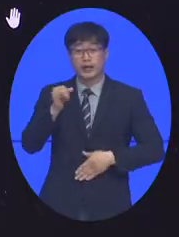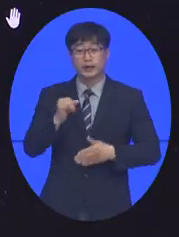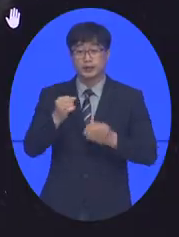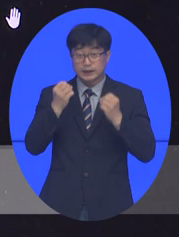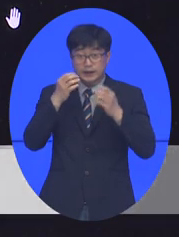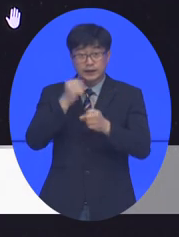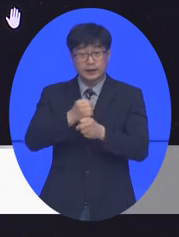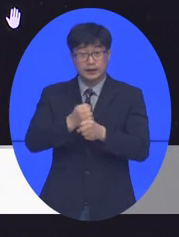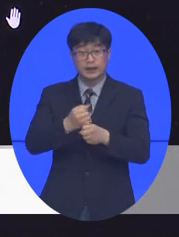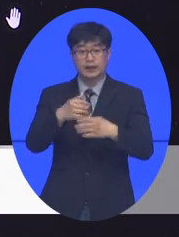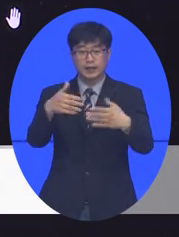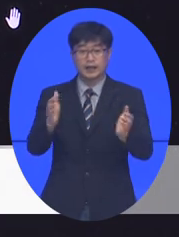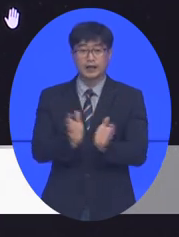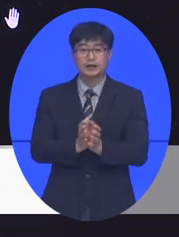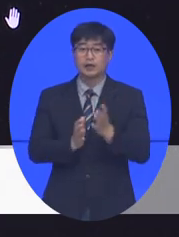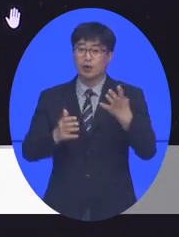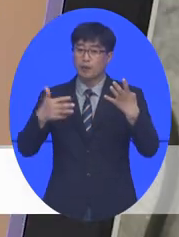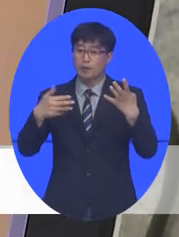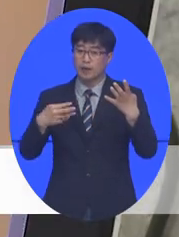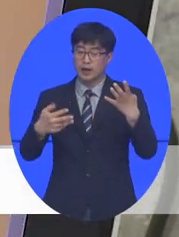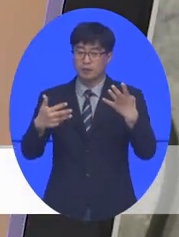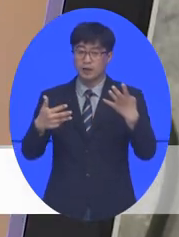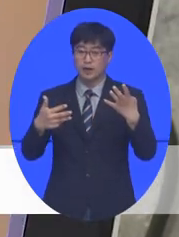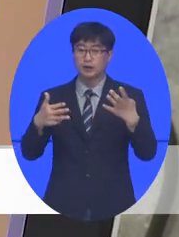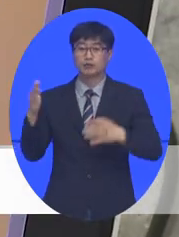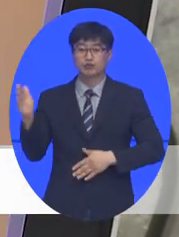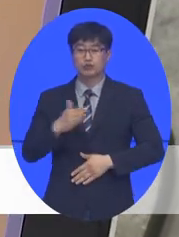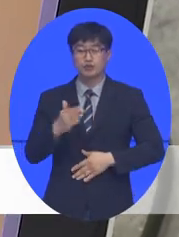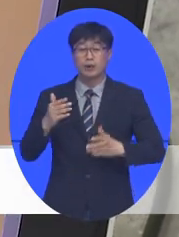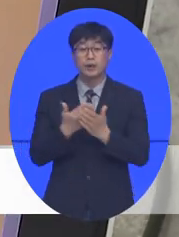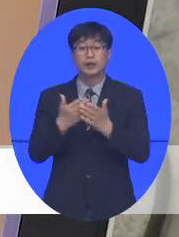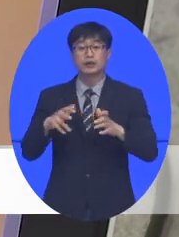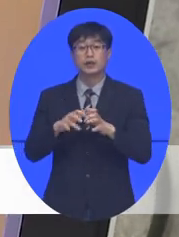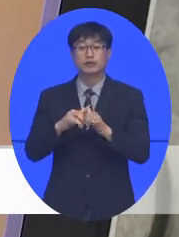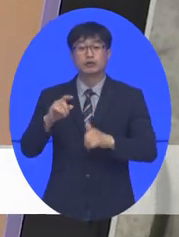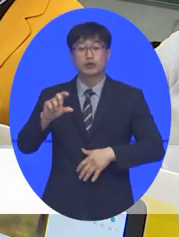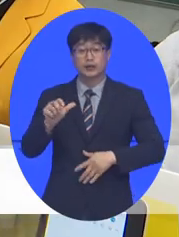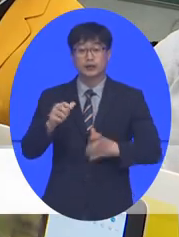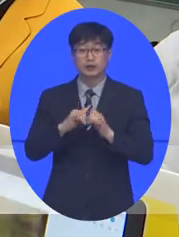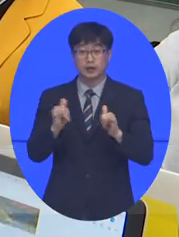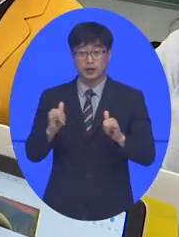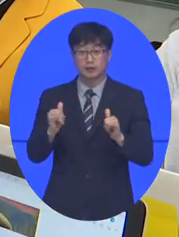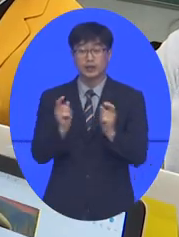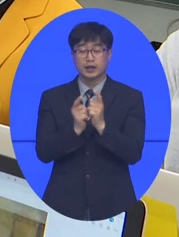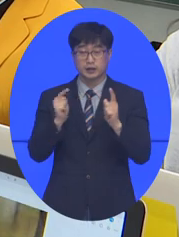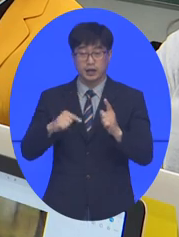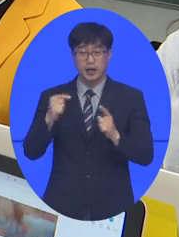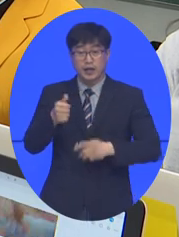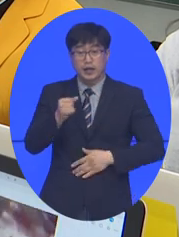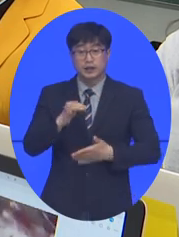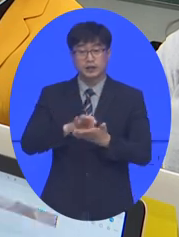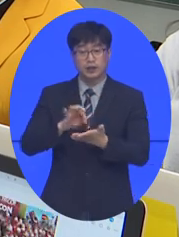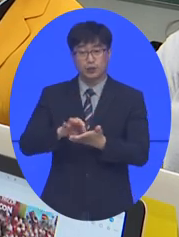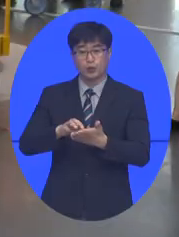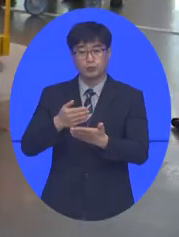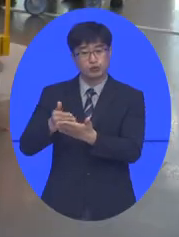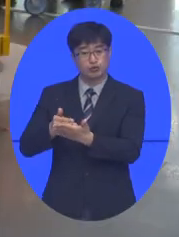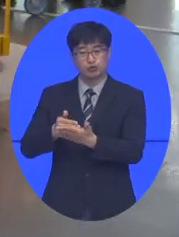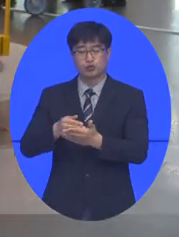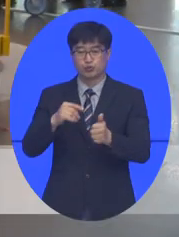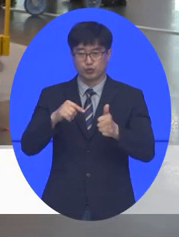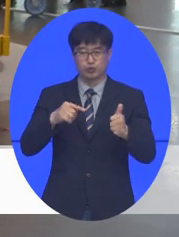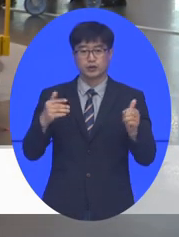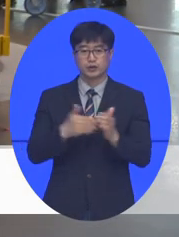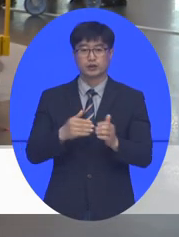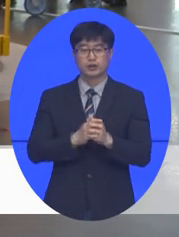창작단인데 지난 4월 8일부터 발달장애인 15명을 대상으로 인공지능을 활용한 미술활동 교육을 했습니다.